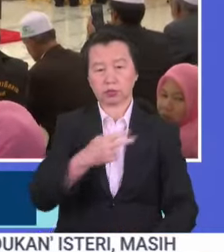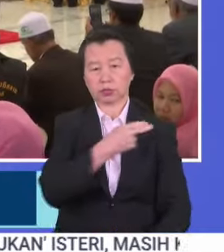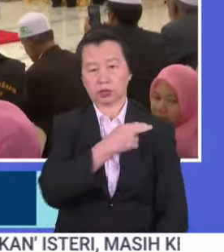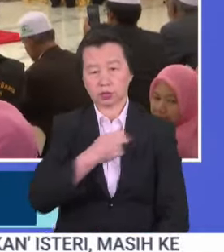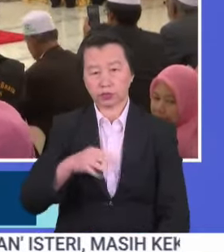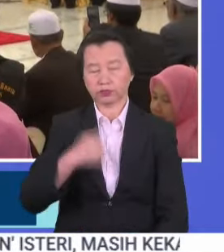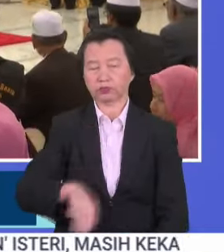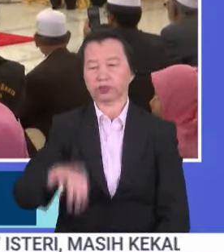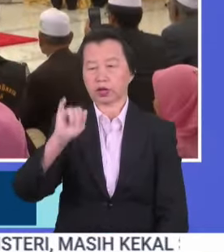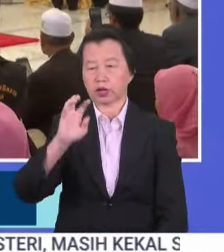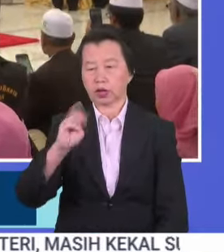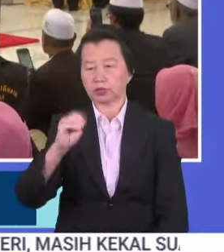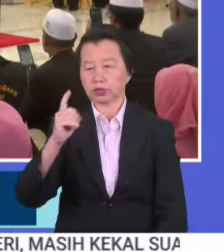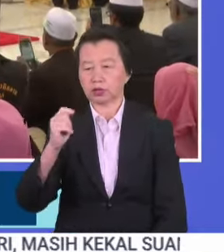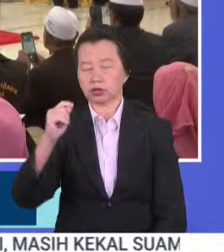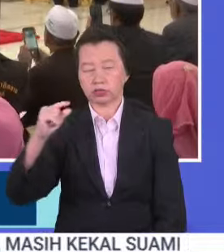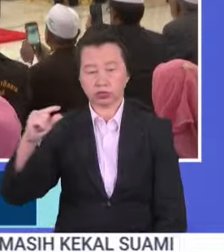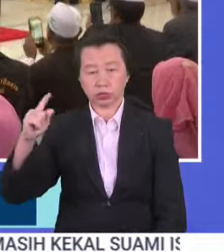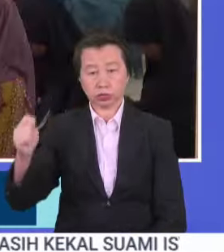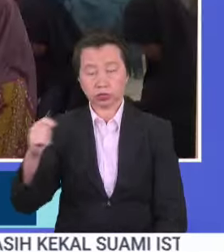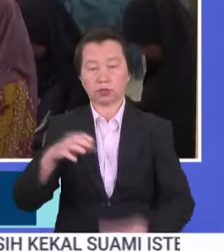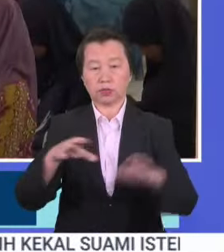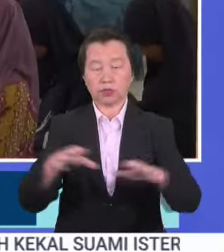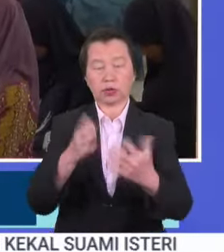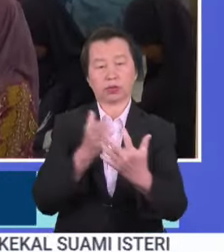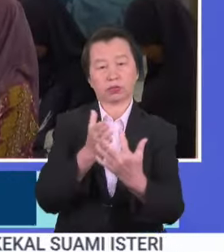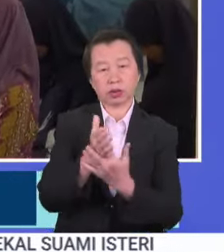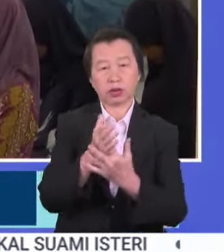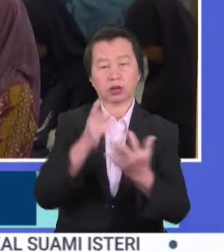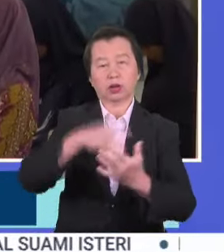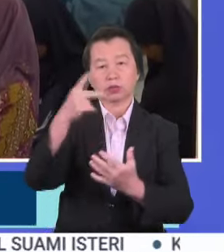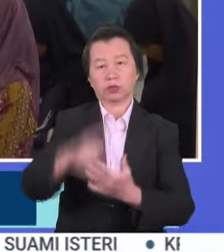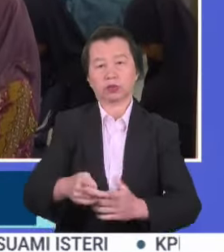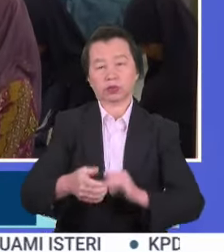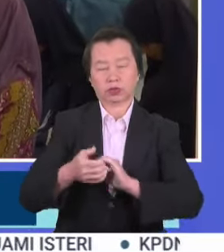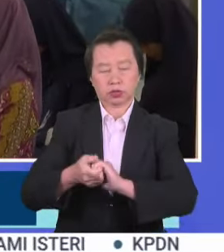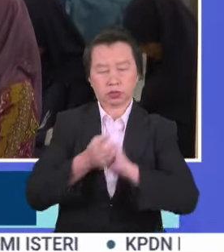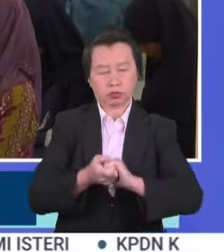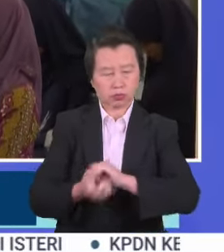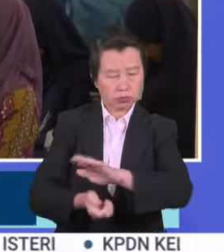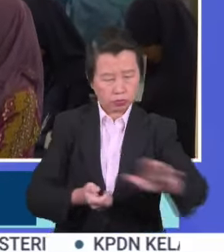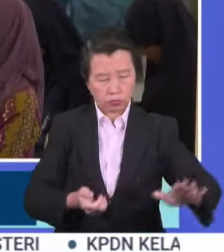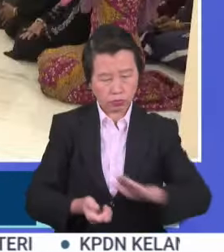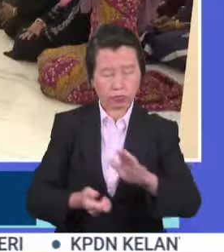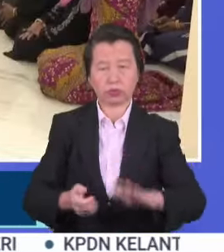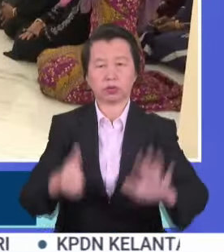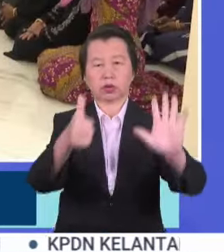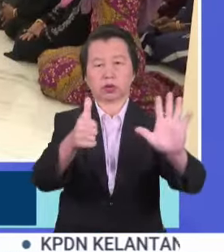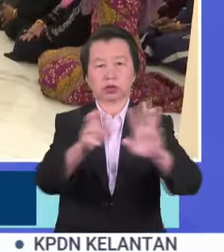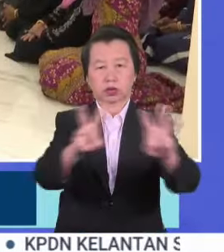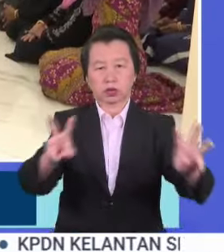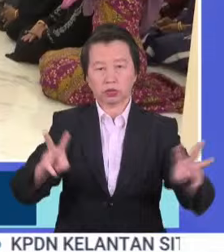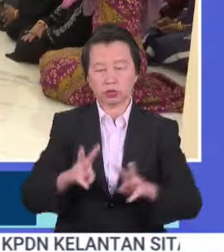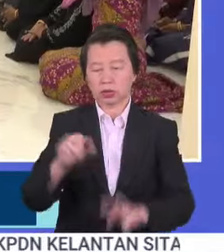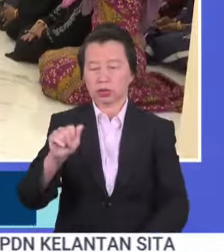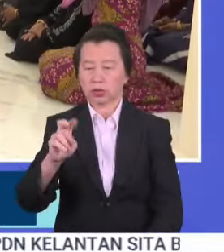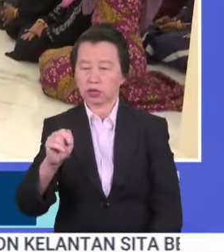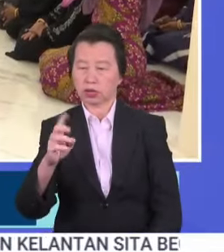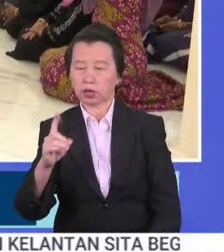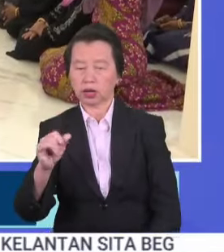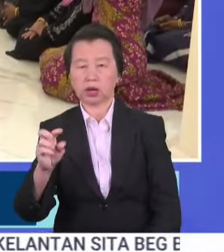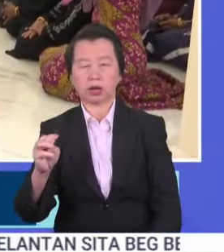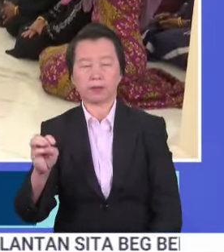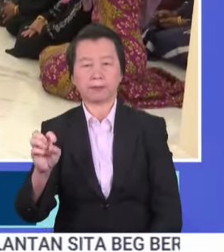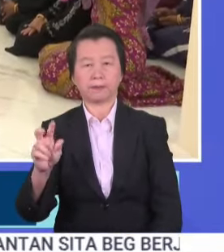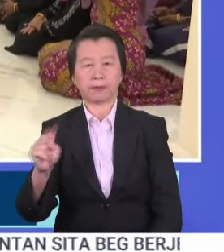Thailand, IMTGT. Ia dilaksanakan melalui program Ummah Wahidah yang merangkumi 6 wilayah andaman di selatan